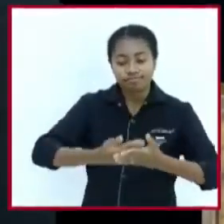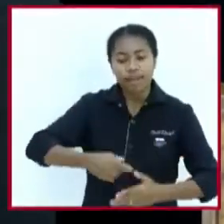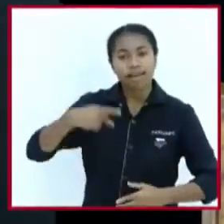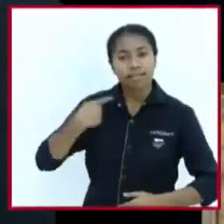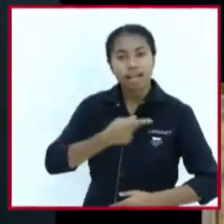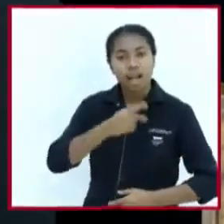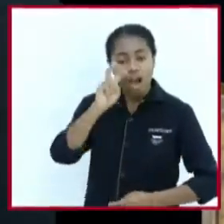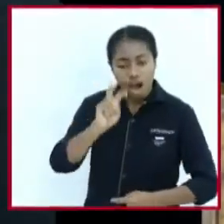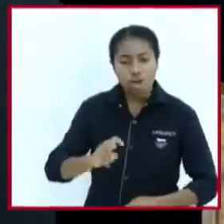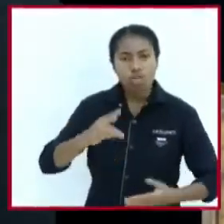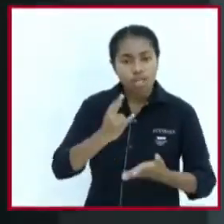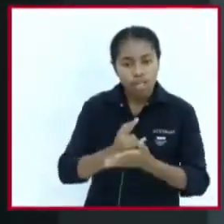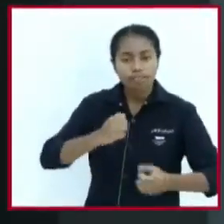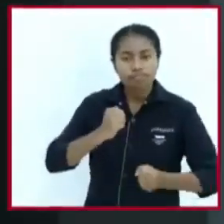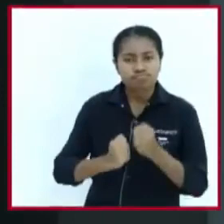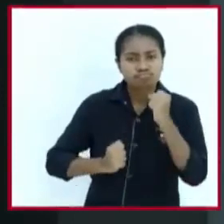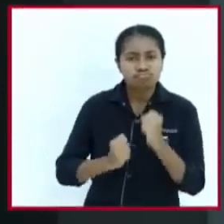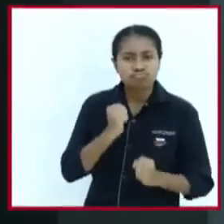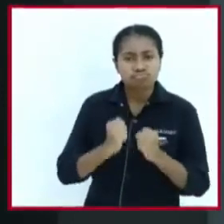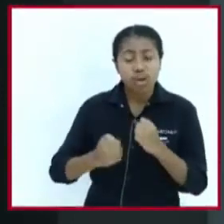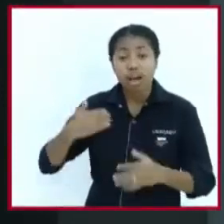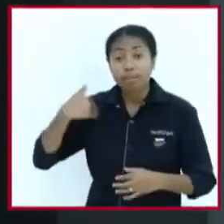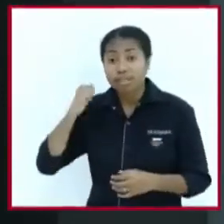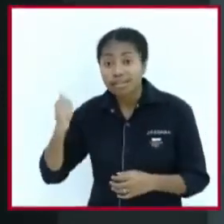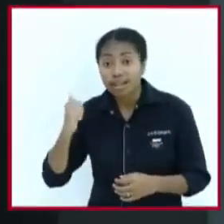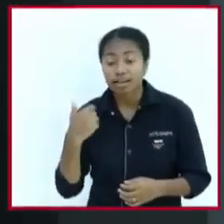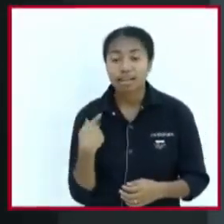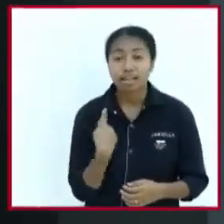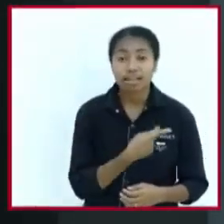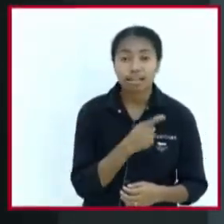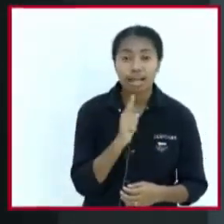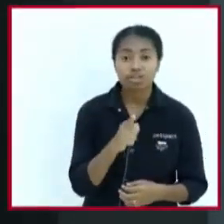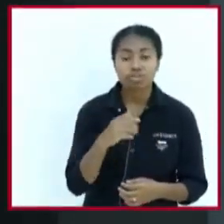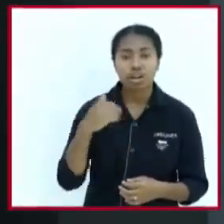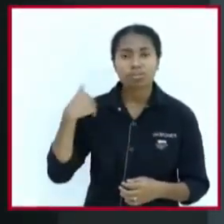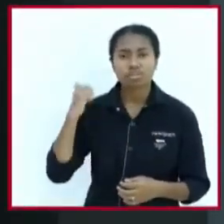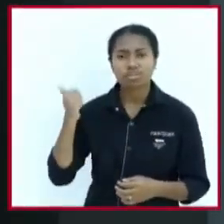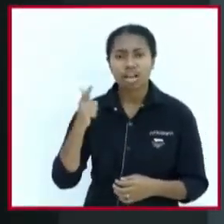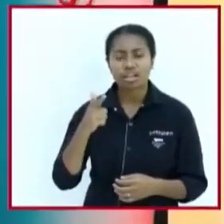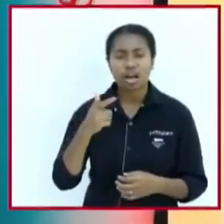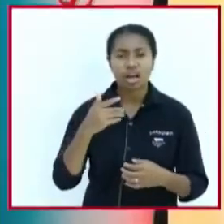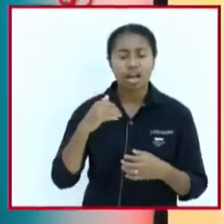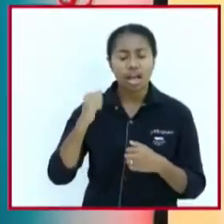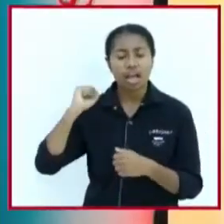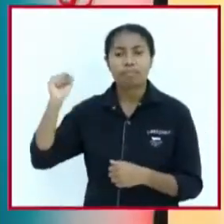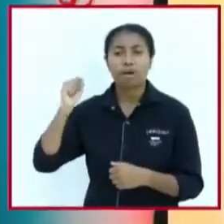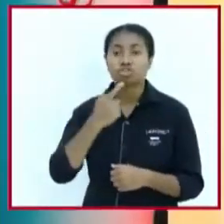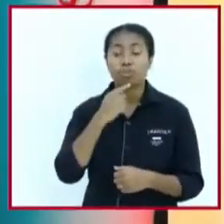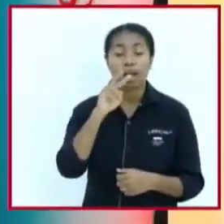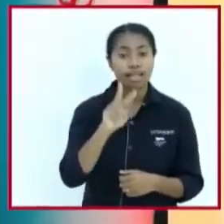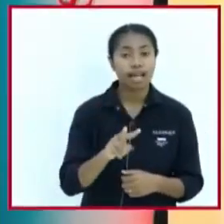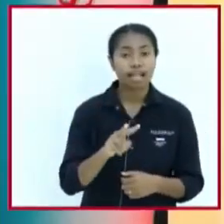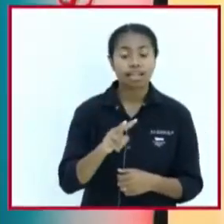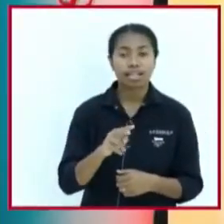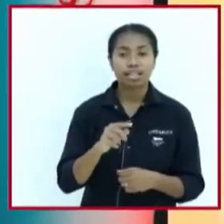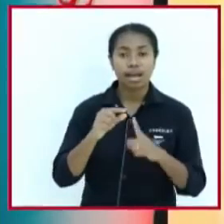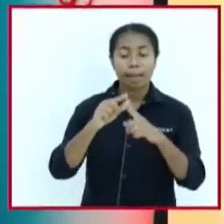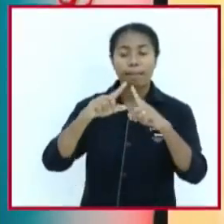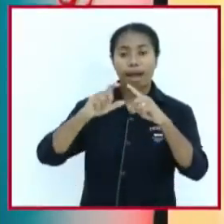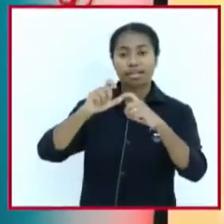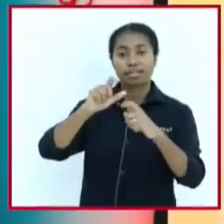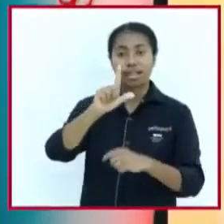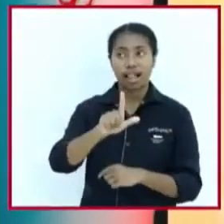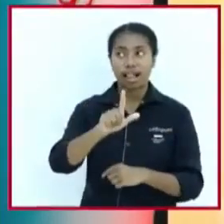karena keberhasilan kita itu keberhasilan mereka Maka pasal 11 ayat 39 40 bilang begini